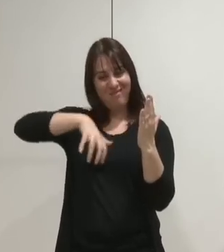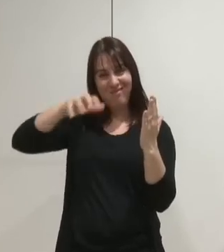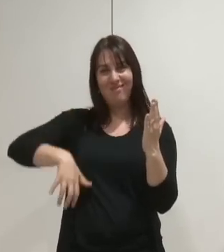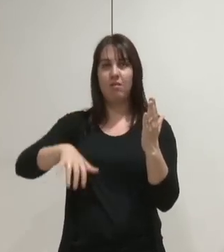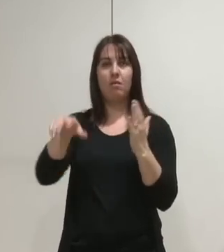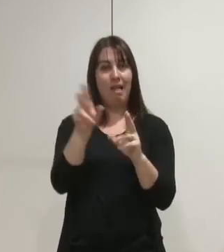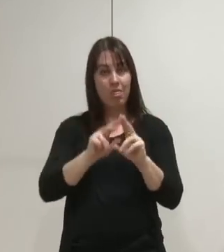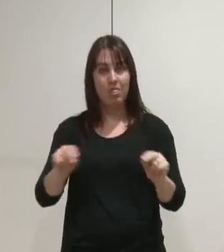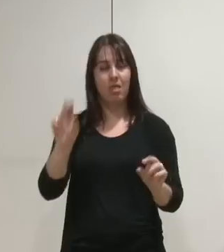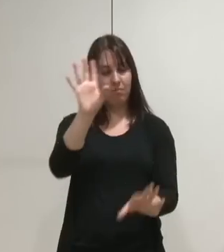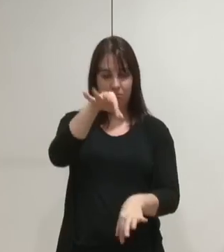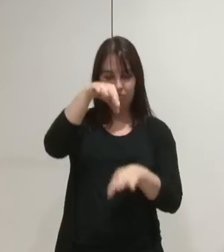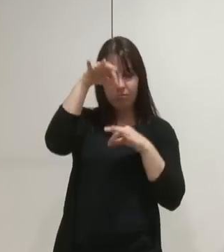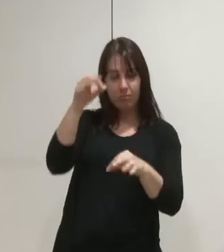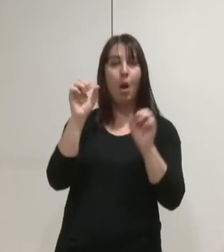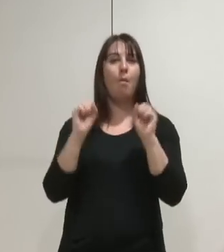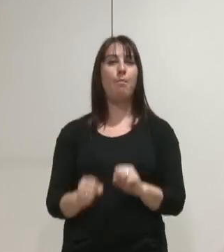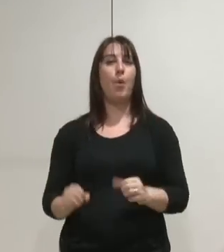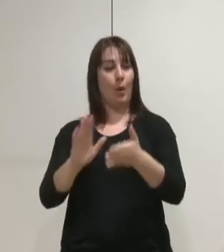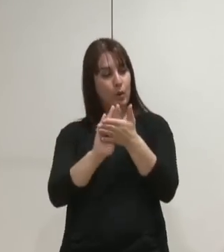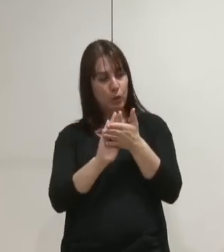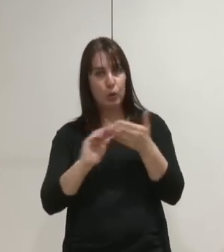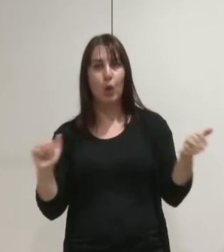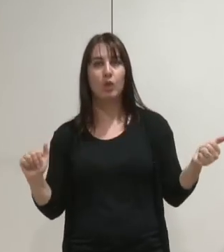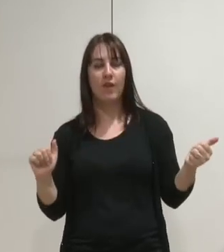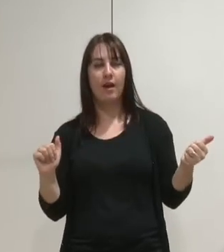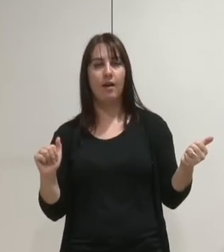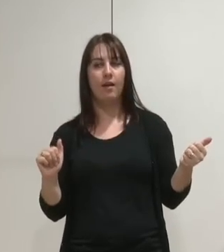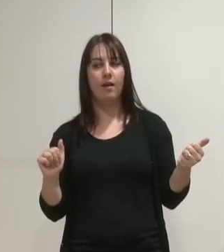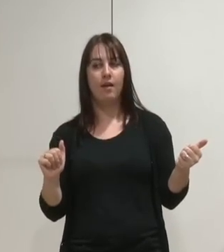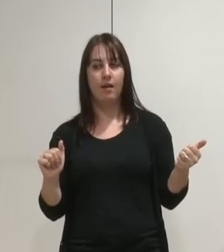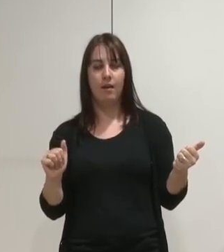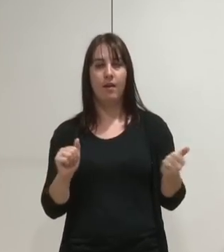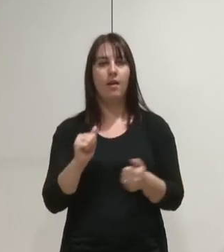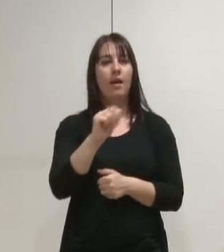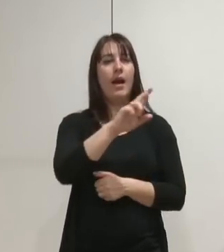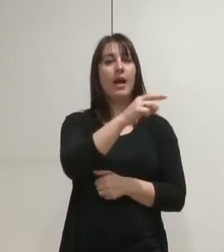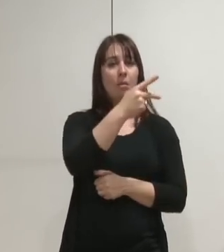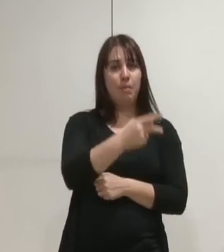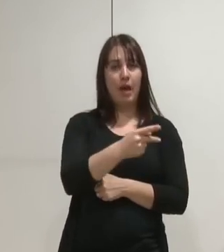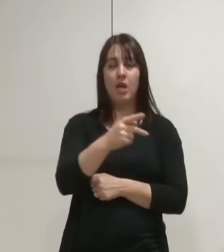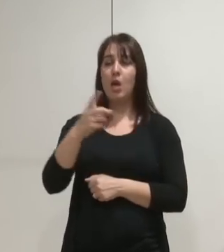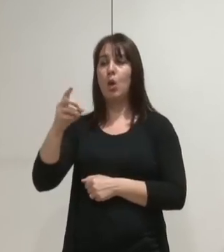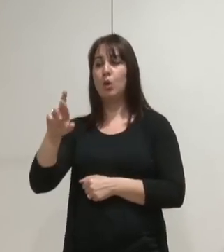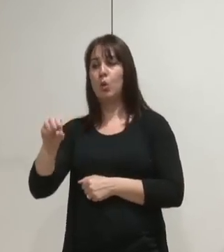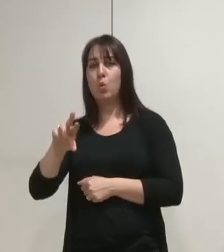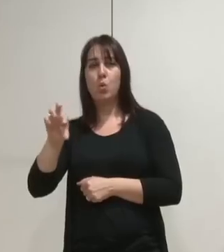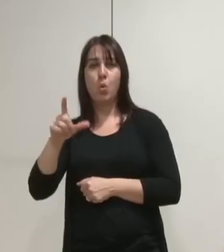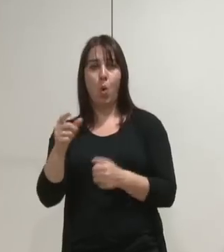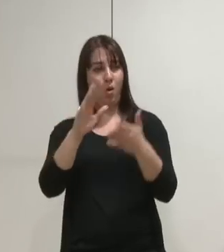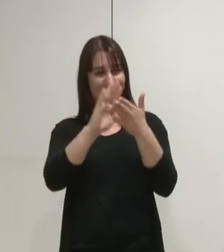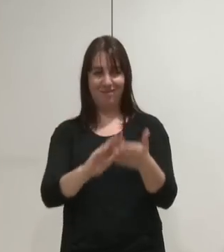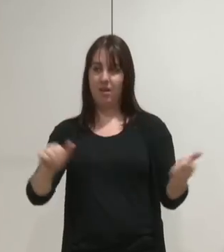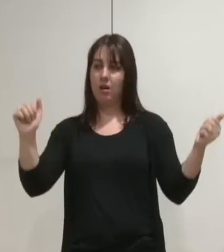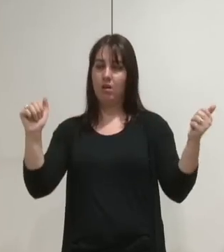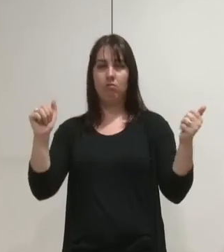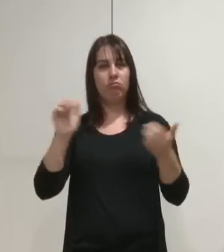permettent ce transfert qui ont organisé ce transfert entre réi perriier et drouau et ils nous ont